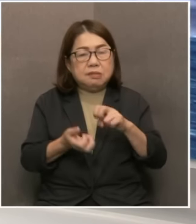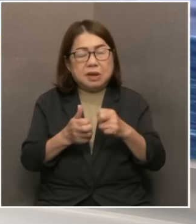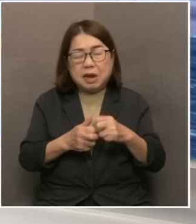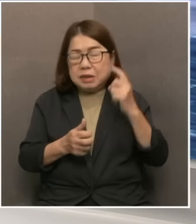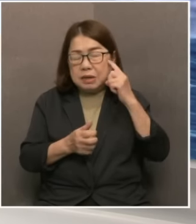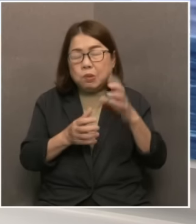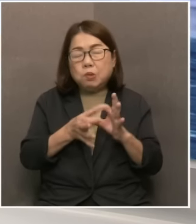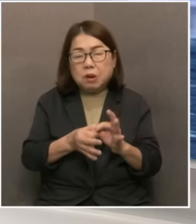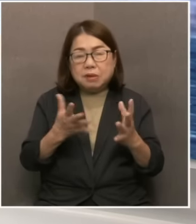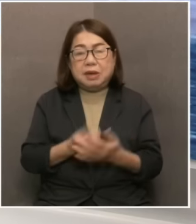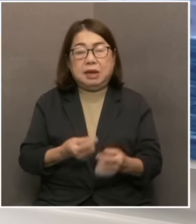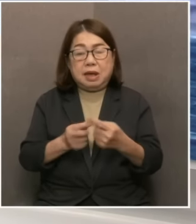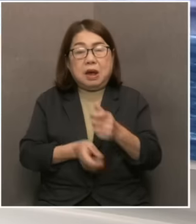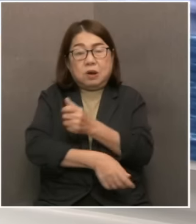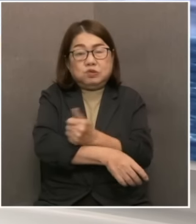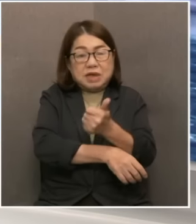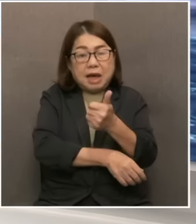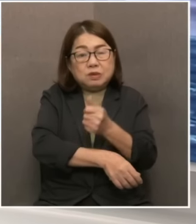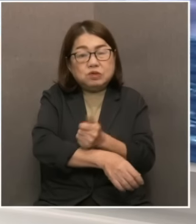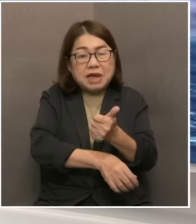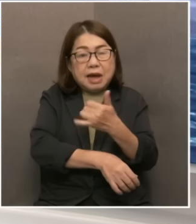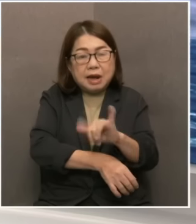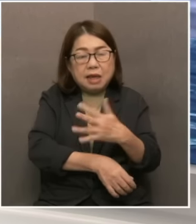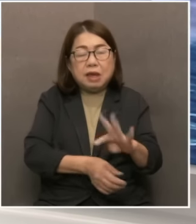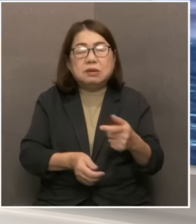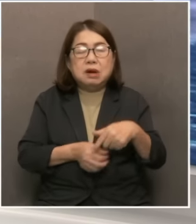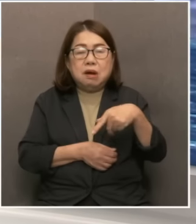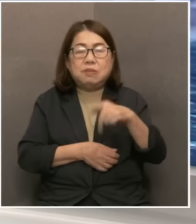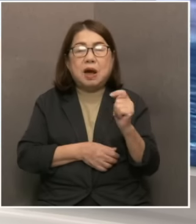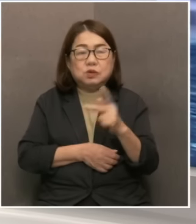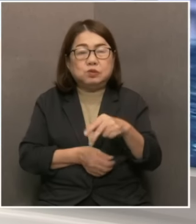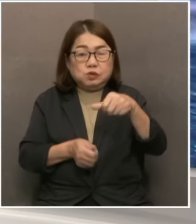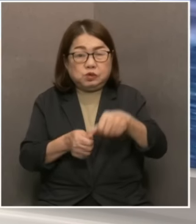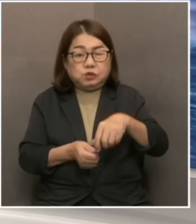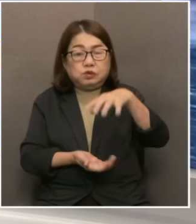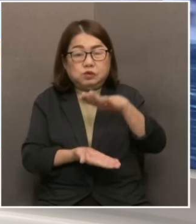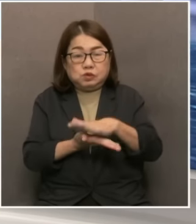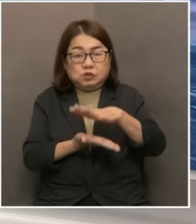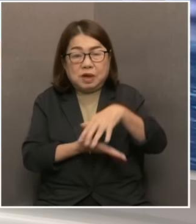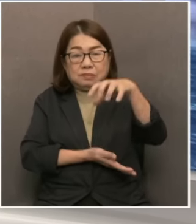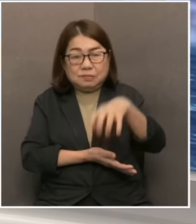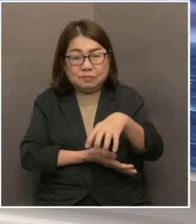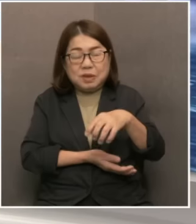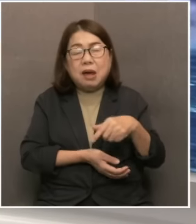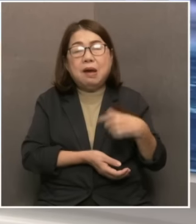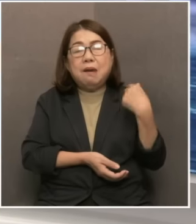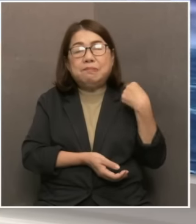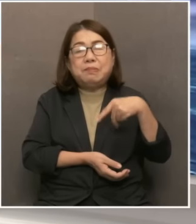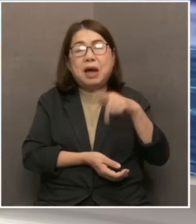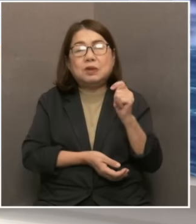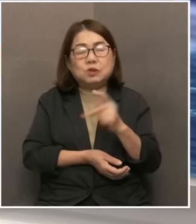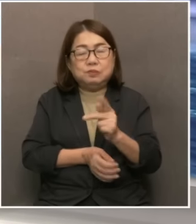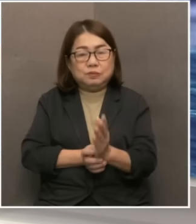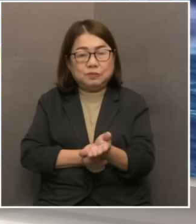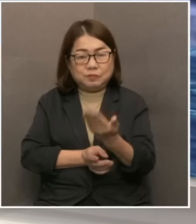ต่อกันไปนะคะจากอยุธยาไปปทุมธานีค่ะที่โรงเรียนคณะราชบำรรุงเมืองปทุมธานีจังหวัดปทุมธานีเช้าวันนี้นะคะ